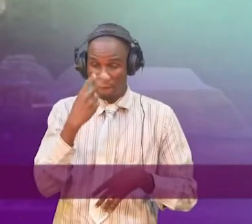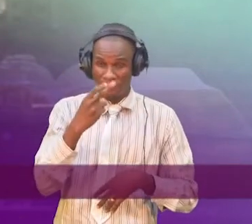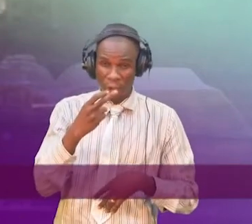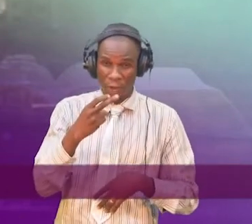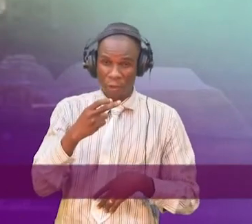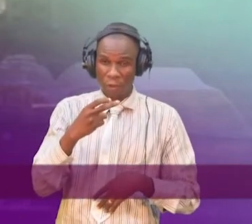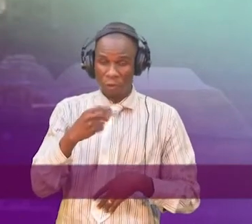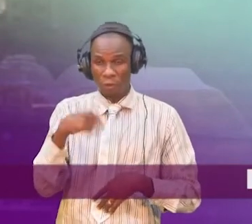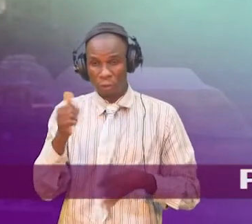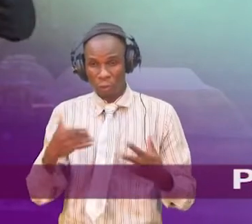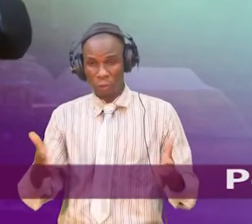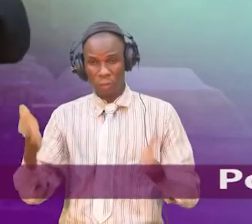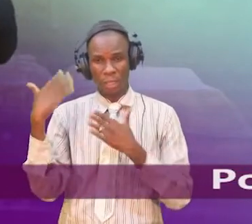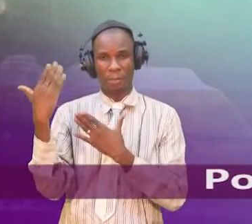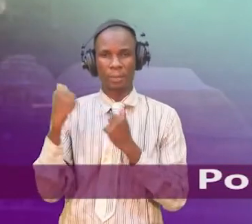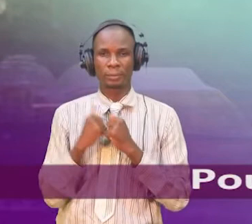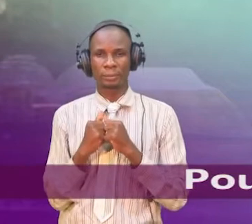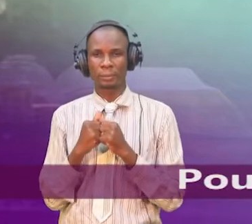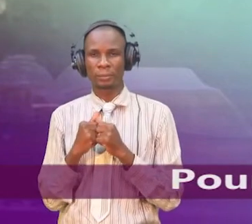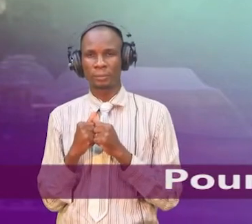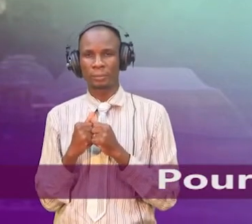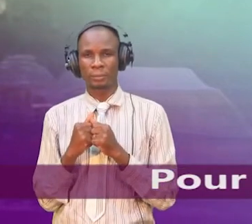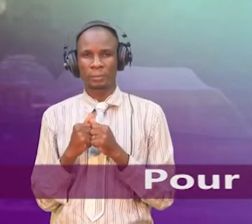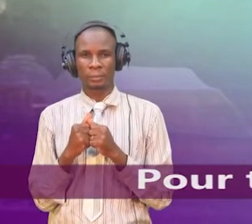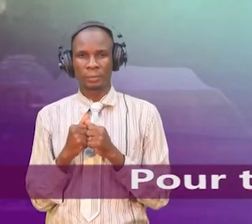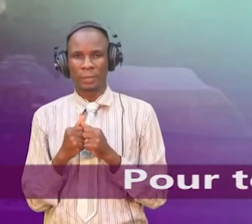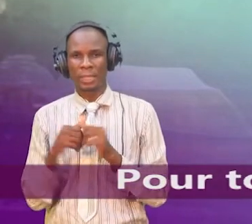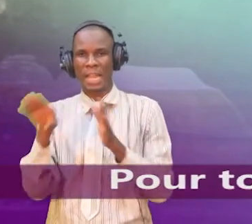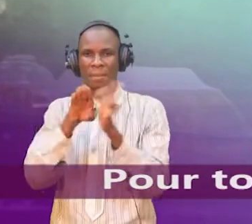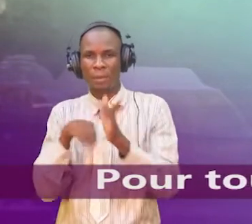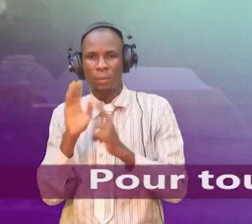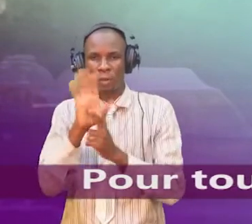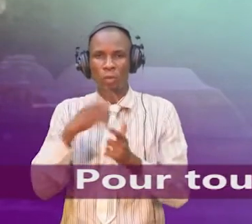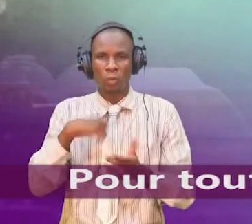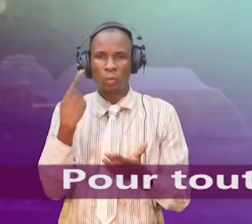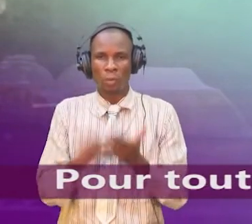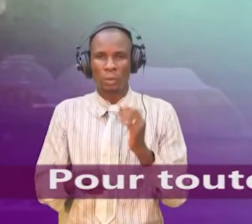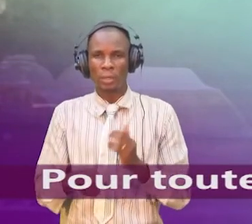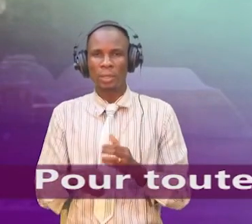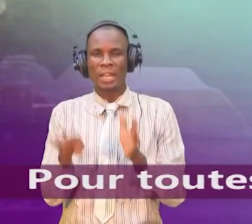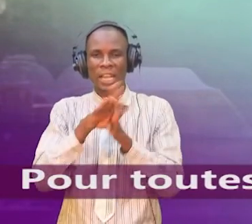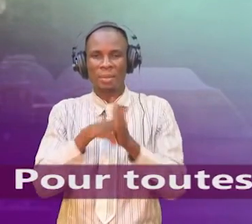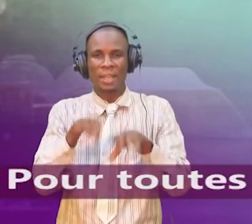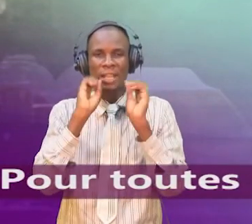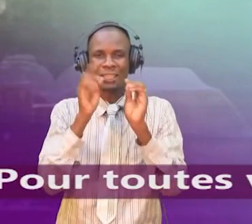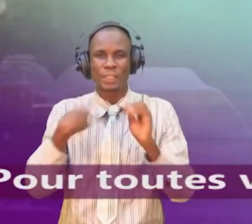Yesu asalaki. Ya yambo Biblia ezali kolobete na makila na ye. Yesu ayebi na ko